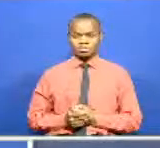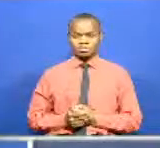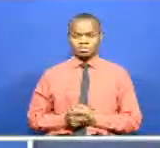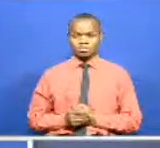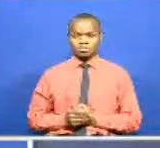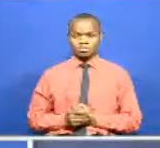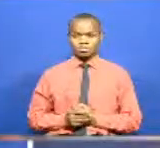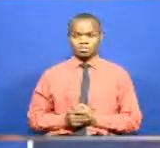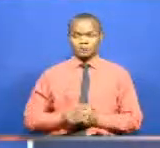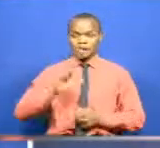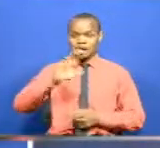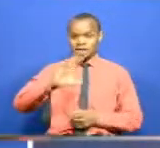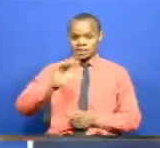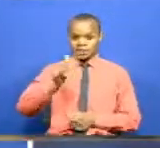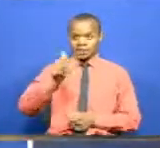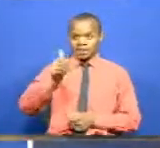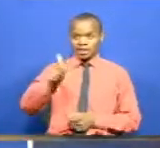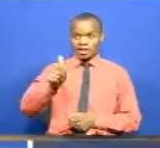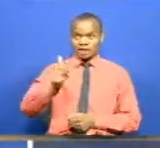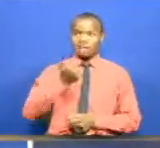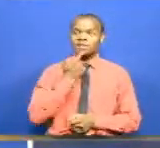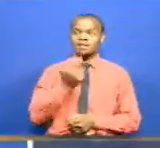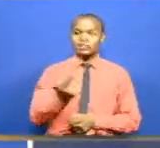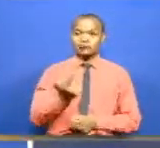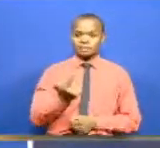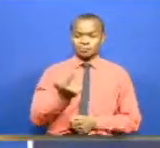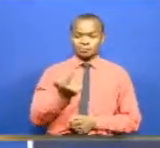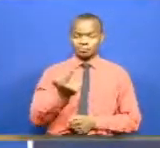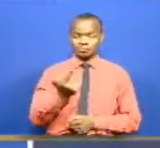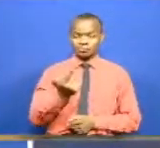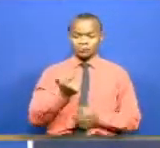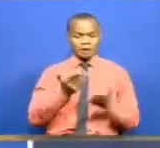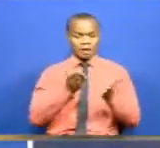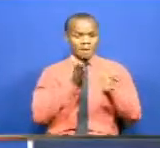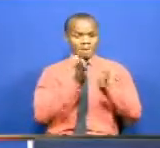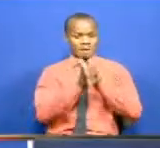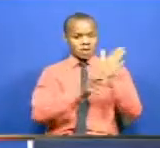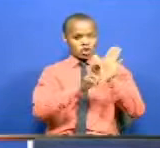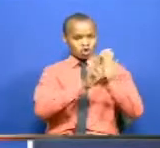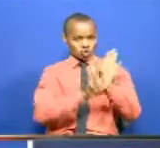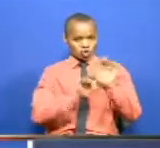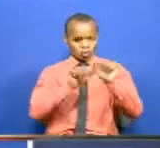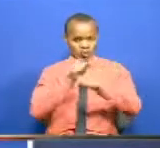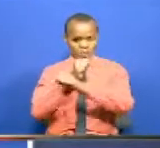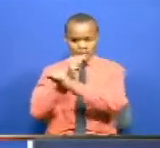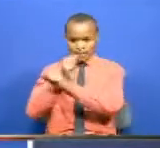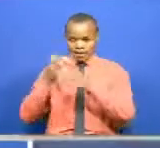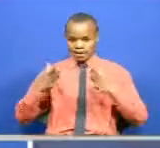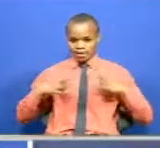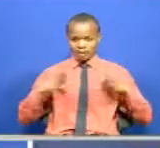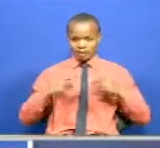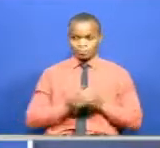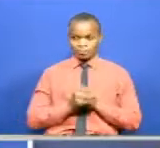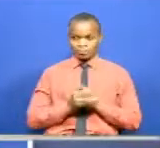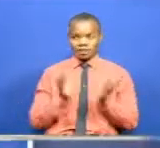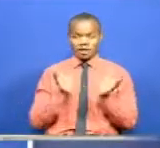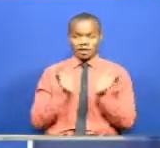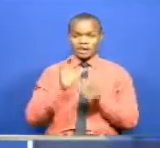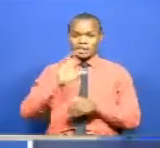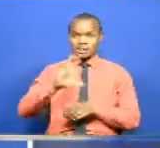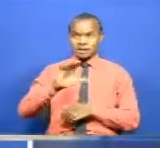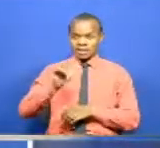Halmashauri ya mawasiliano hapa nchini imesema madhumuni ya kanuni hizo mpya ni kuwalinda wateja. Kampuni ya mawasiliano ya